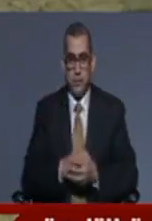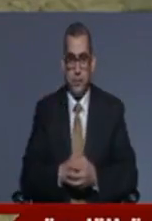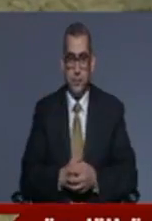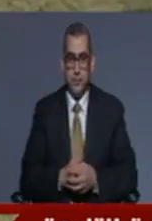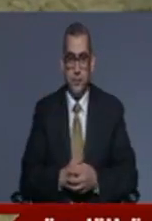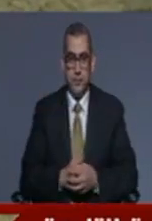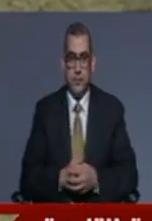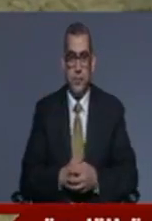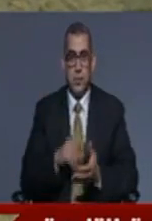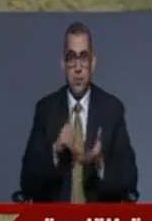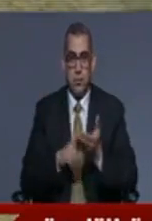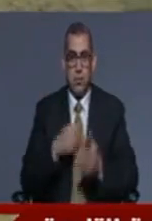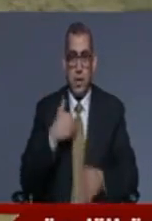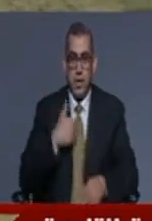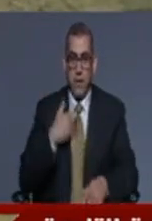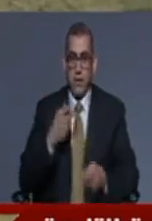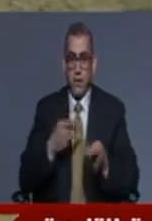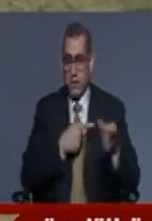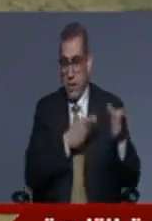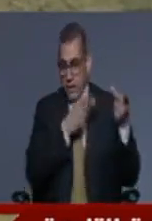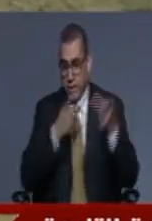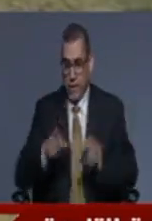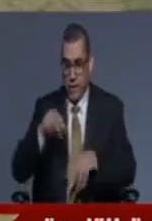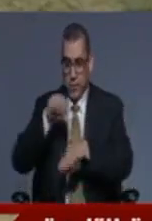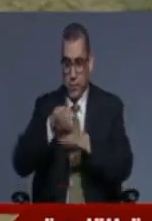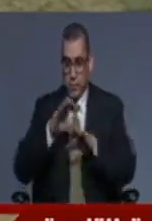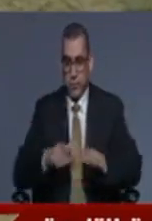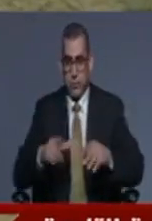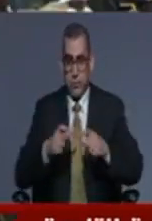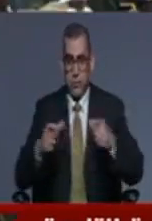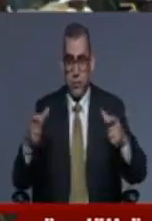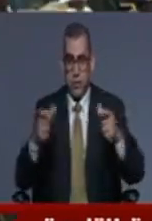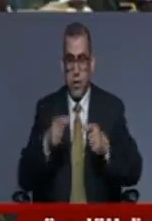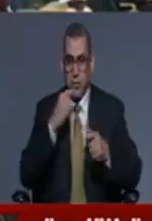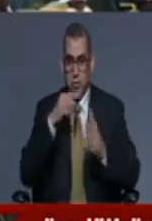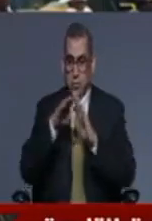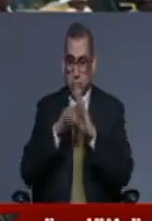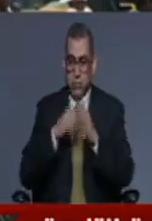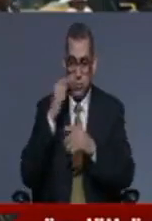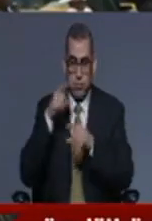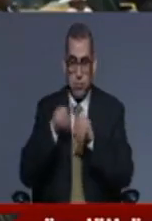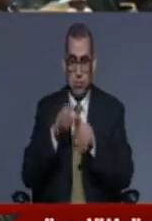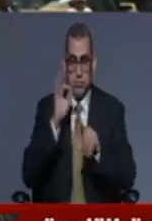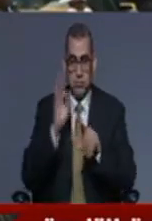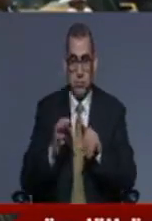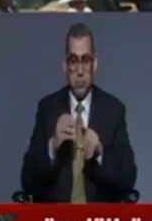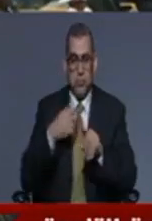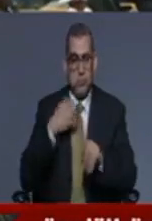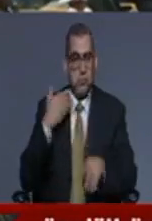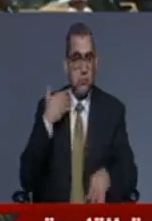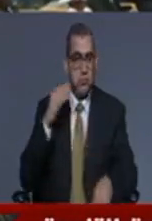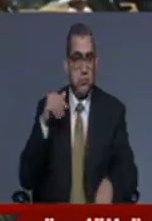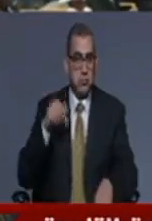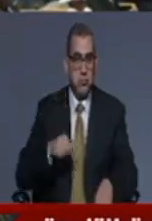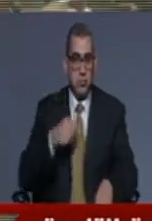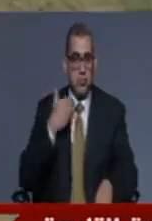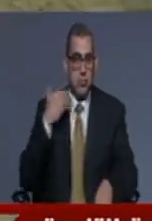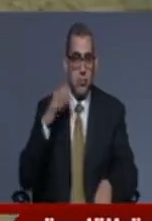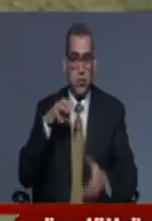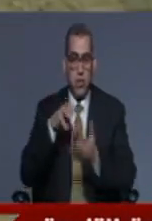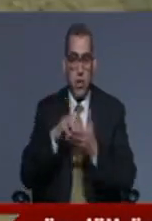إن الفرصة لاستضافة هذه القمة وزيارتكم إلى بلادنا تشرفنا وتشرف أمتي